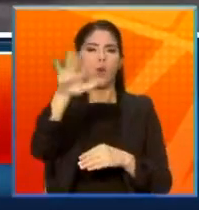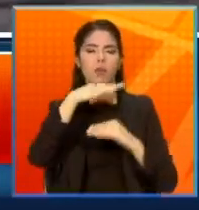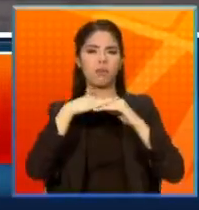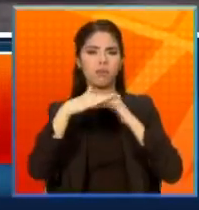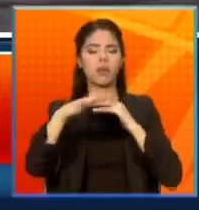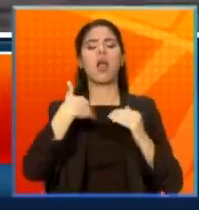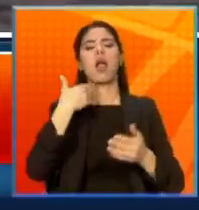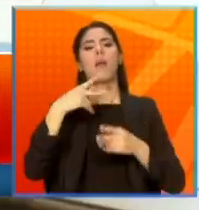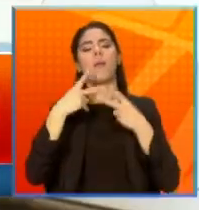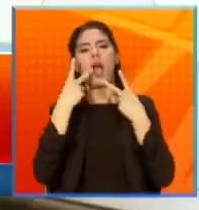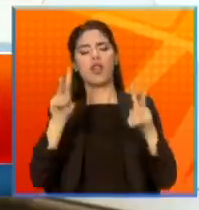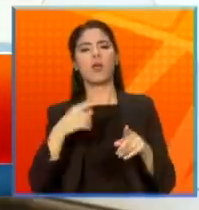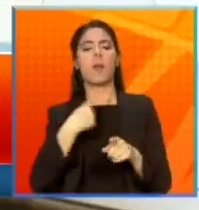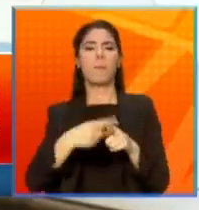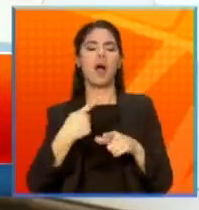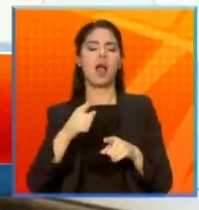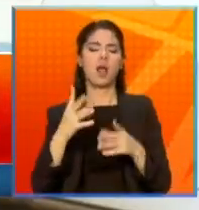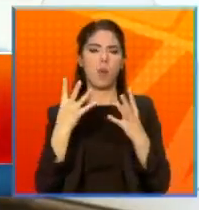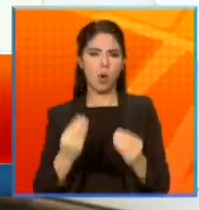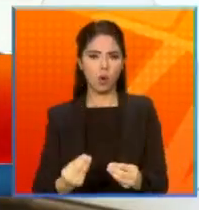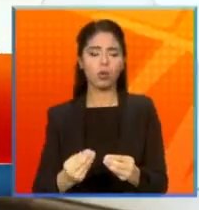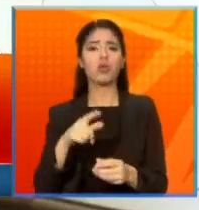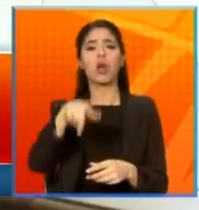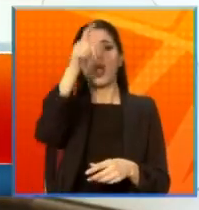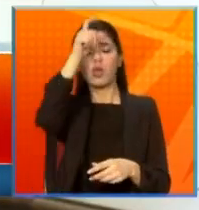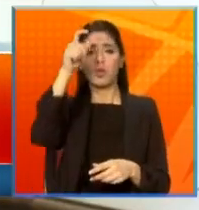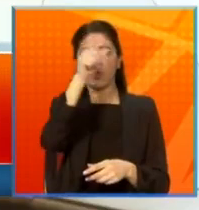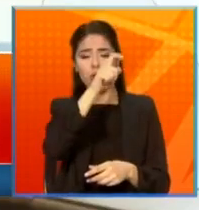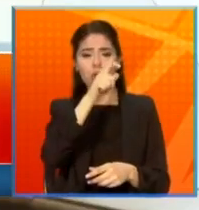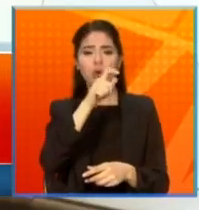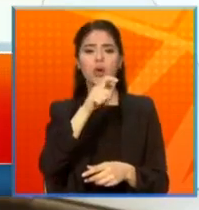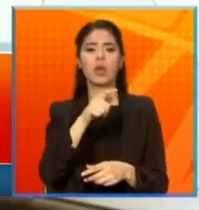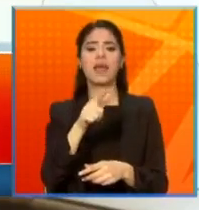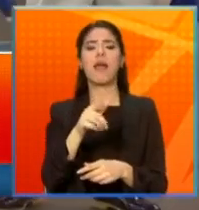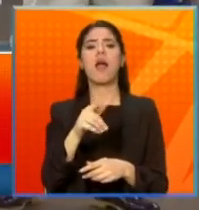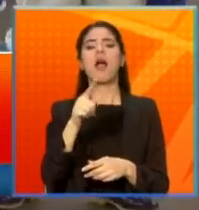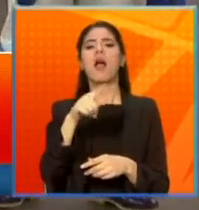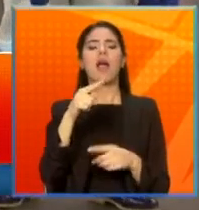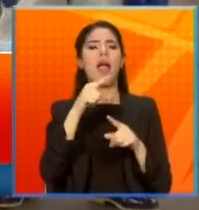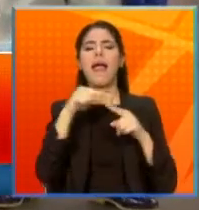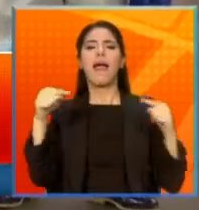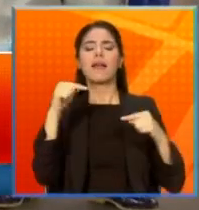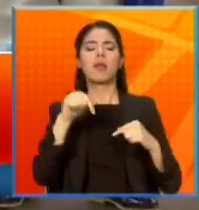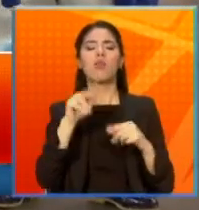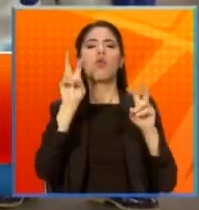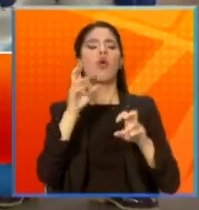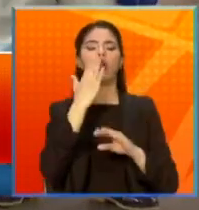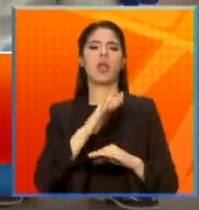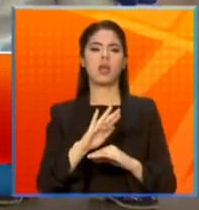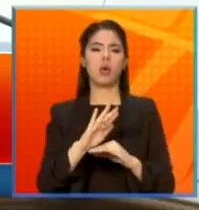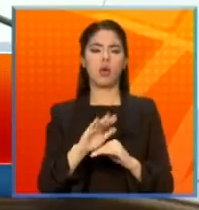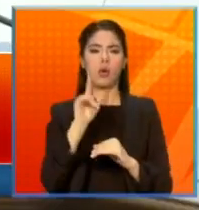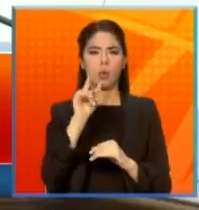sizler aracılığıyla paylaşmış olacağız. Bununla ilgili Türkiye'den ihmalin olduğunu nasıl söyleyebiliriz? 3-4 gün önce